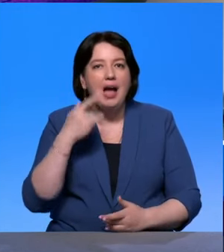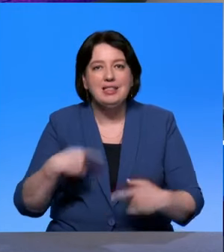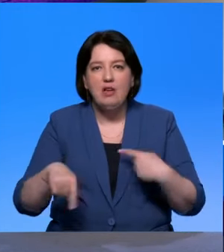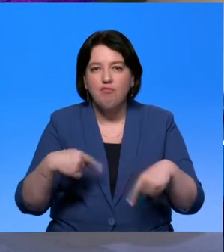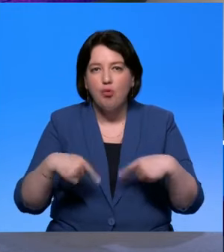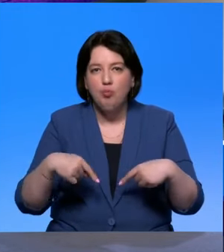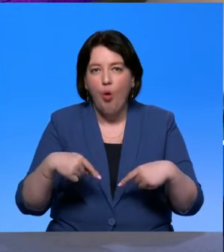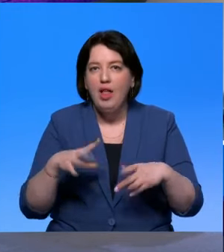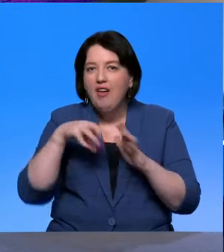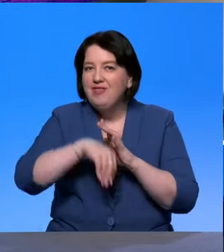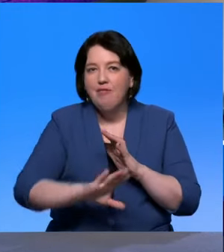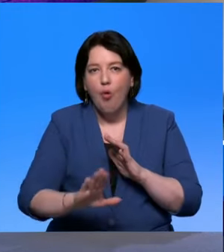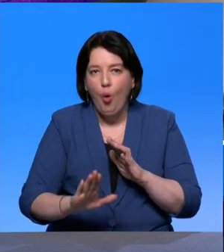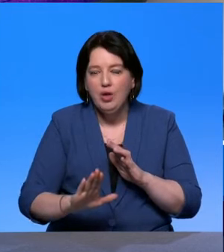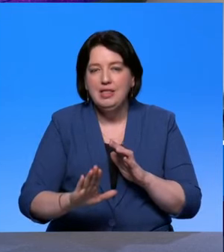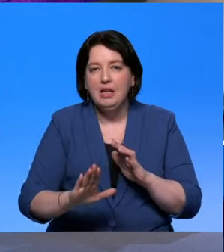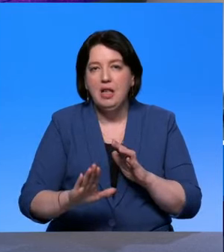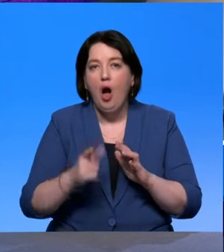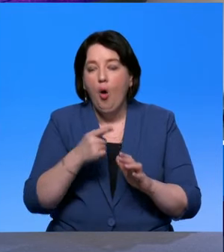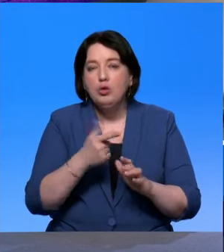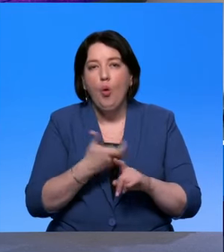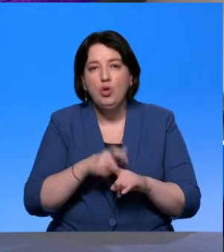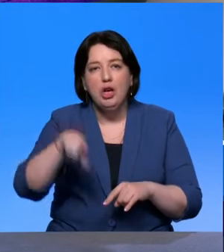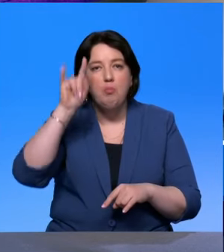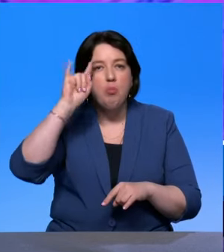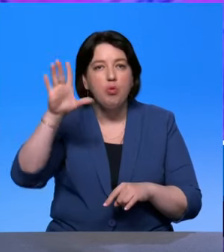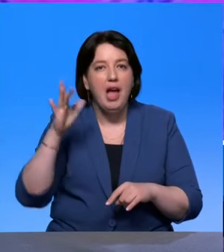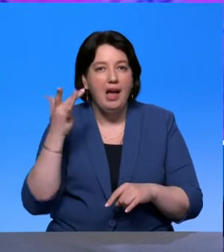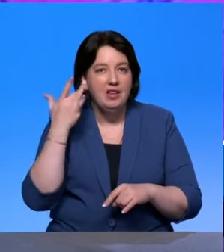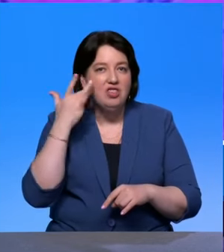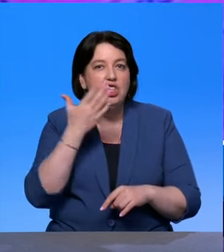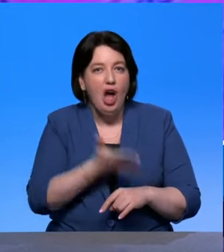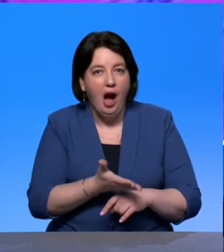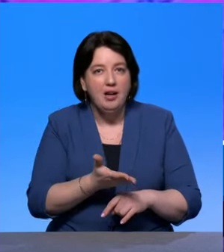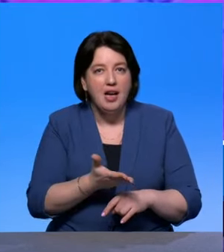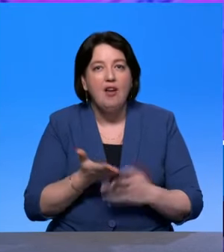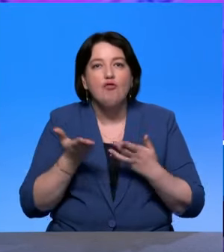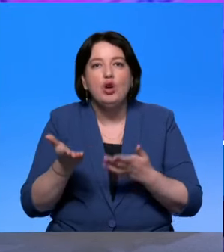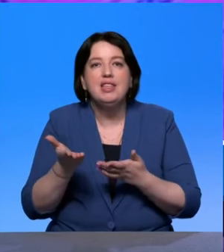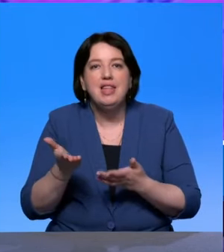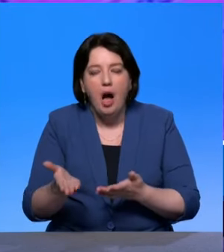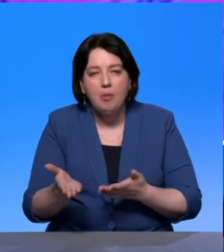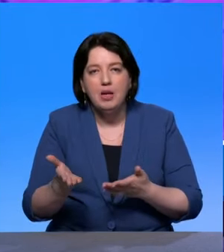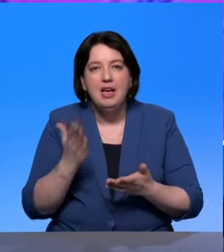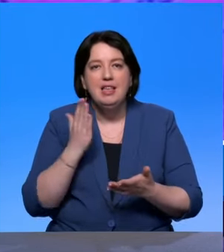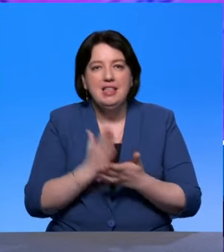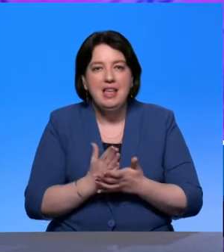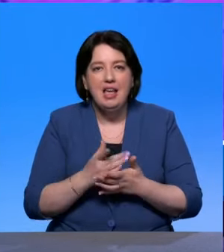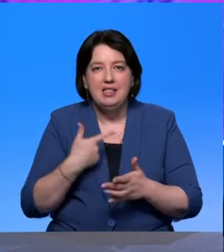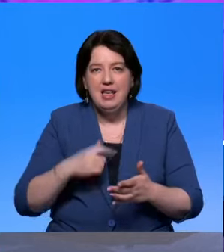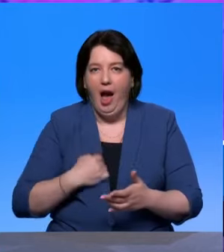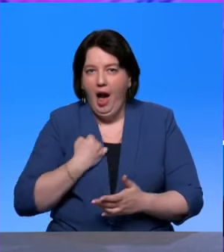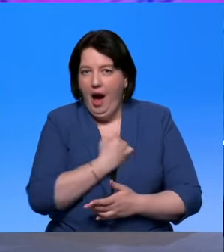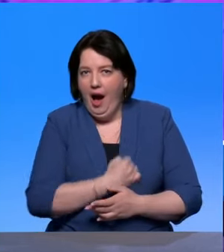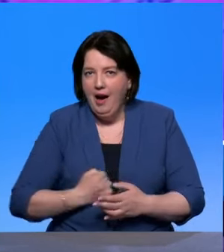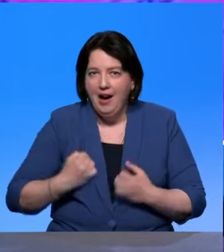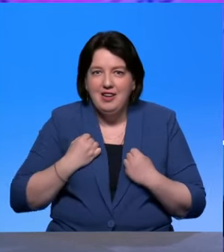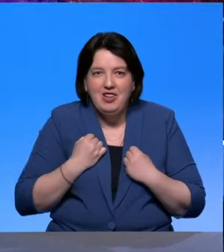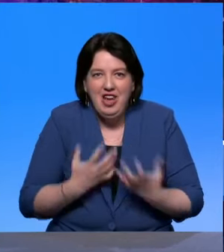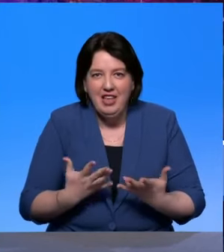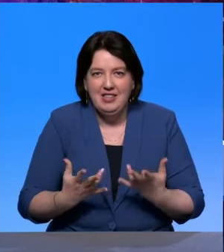Олимпийских игр и супер популярен в США. Но там, понимаете, вот там и есть и агрессия, есть драма, и азарт,